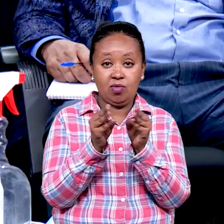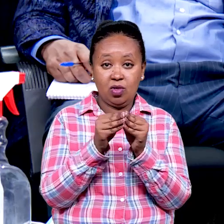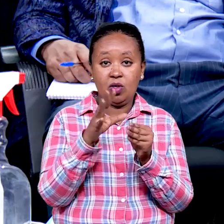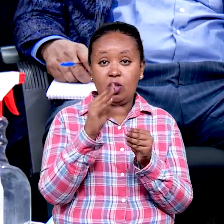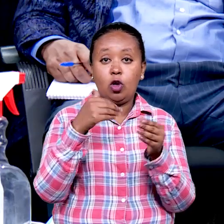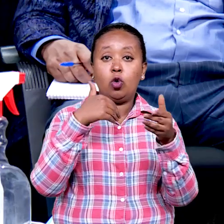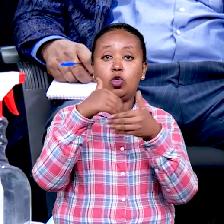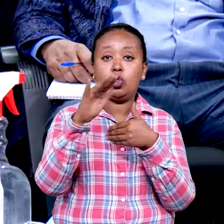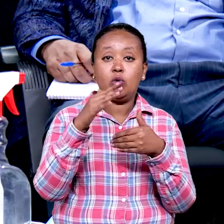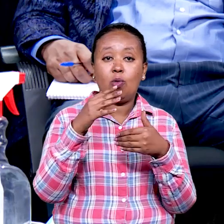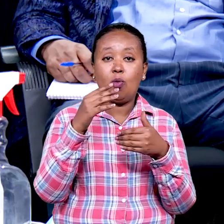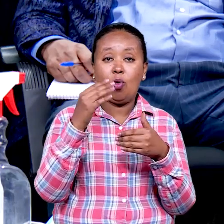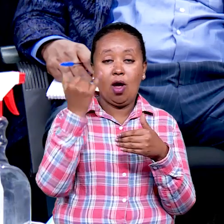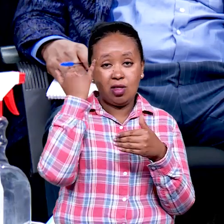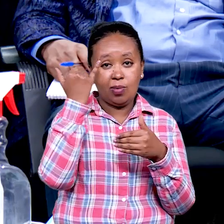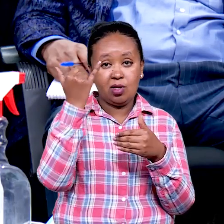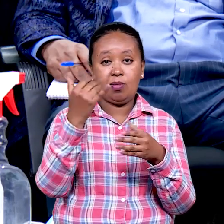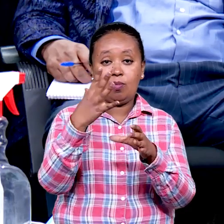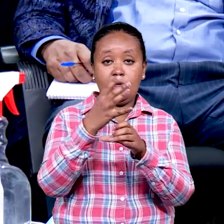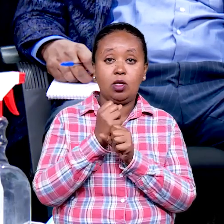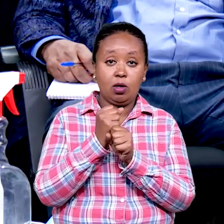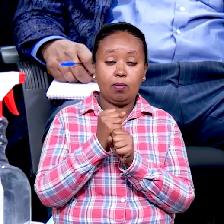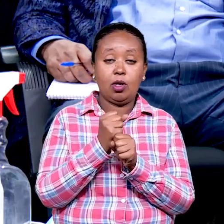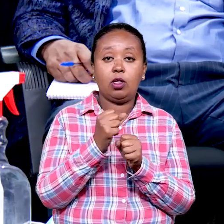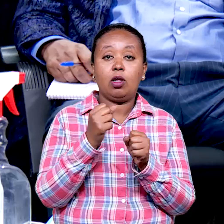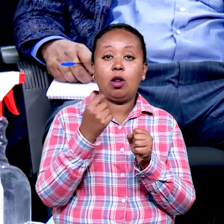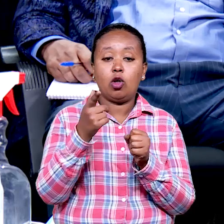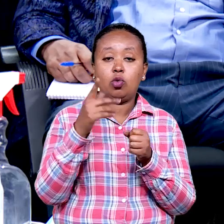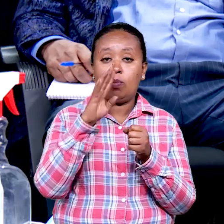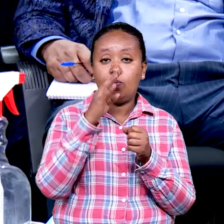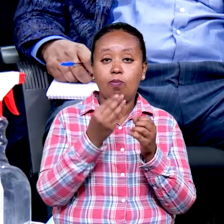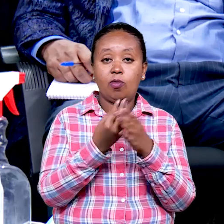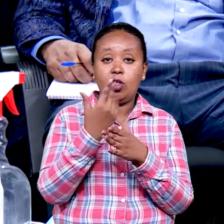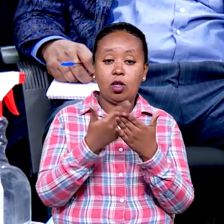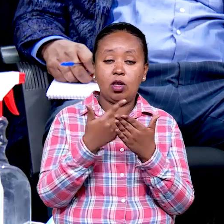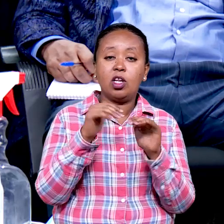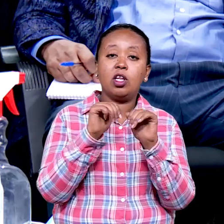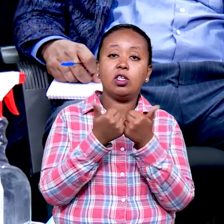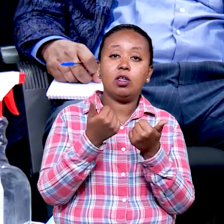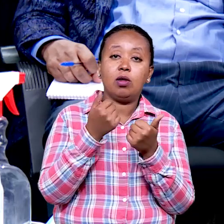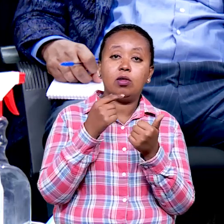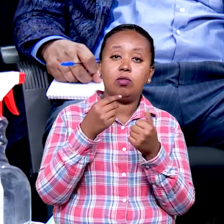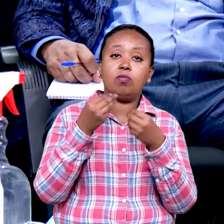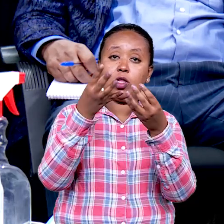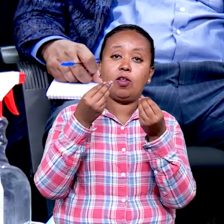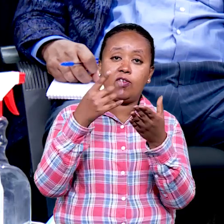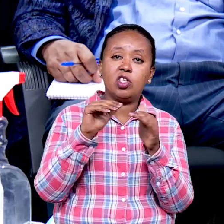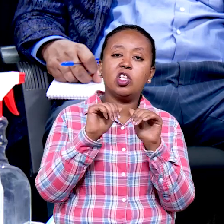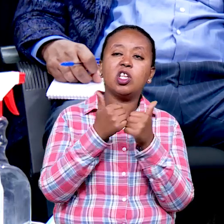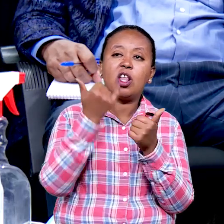ኮሜንቶችን የምታስተናግጅበት አውድም መፍጠር መቻል አለብሽ። አንቺ ፕሮዲውስ የምታደርጊውን ይዘት መወርወር ብቻ